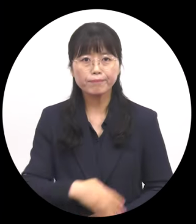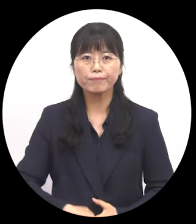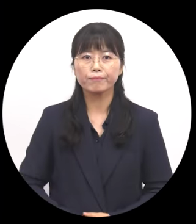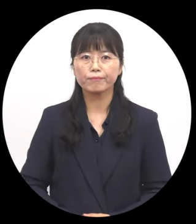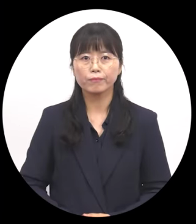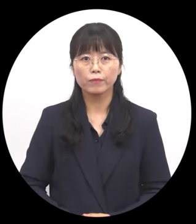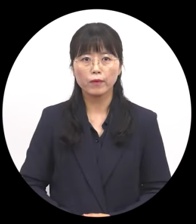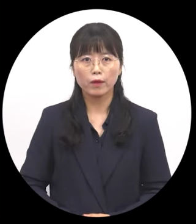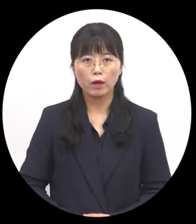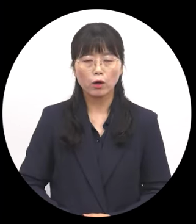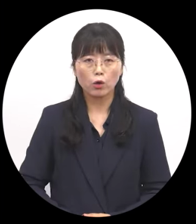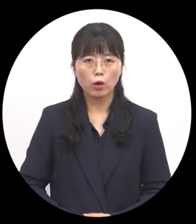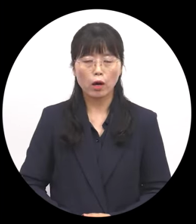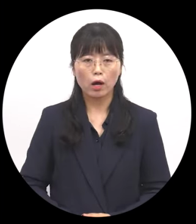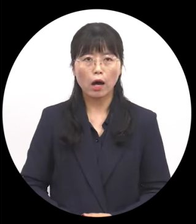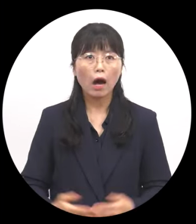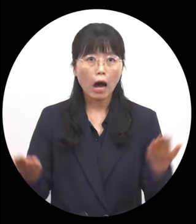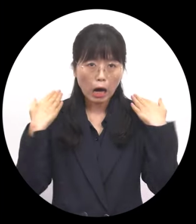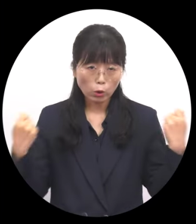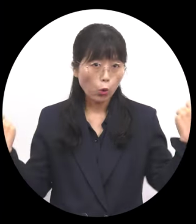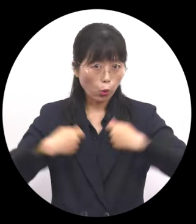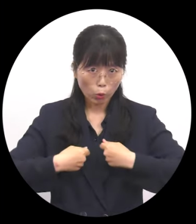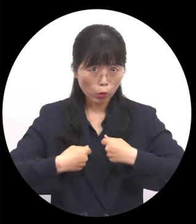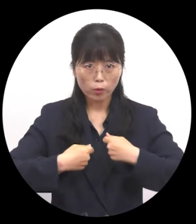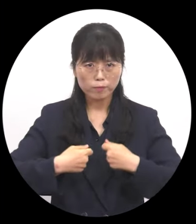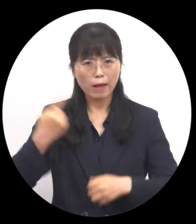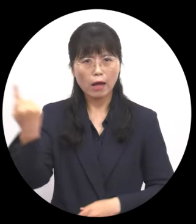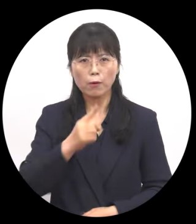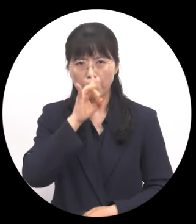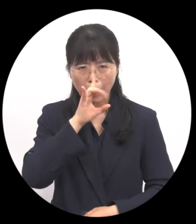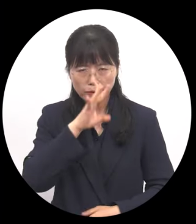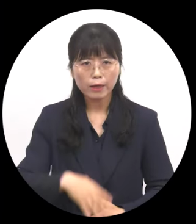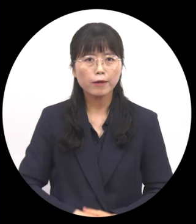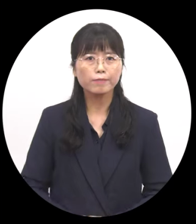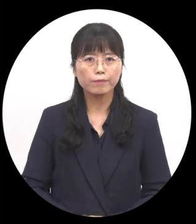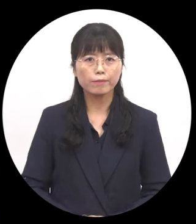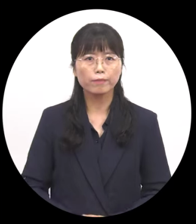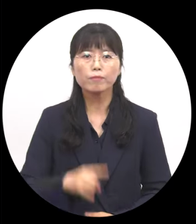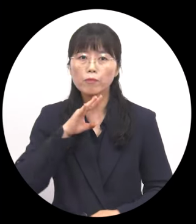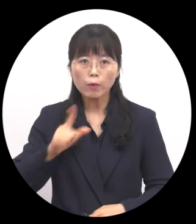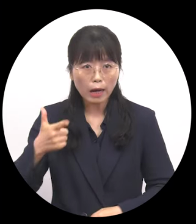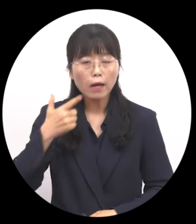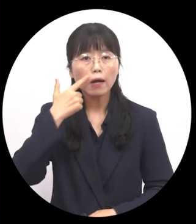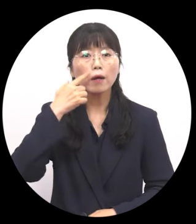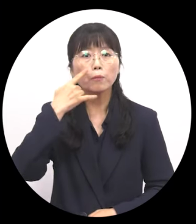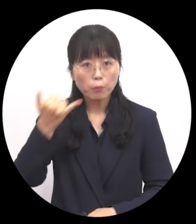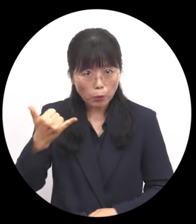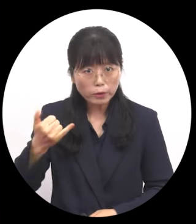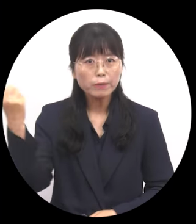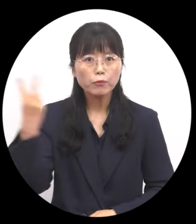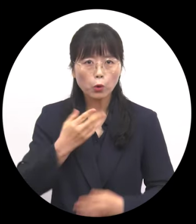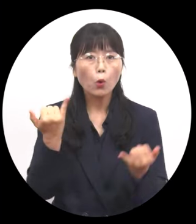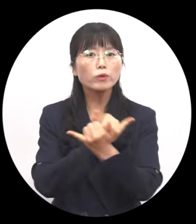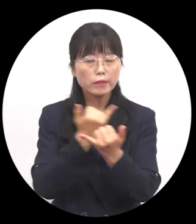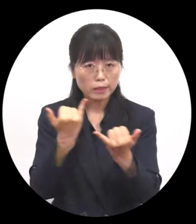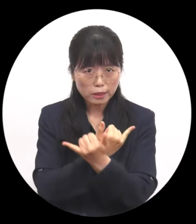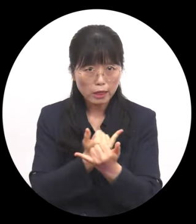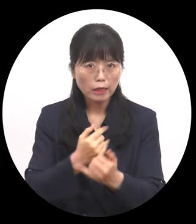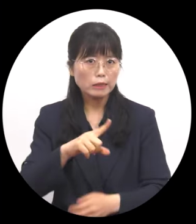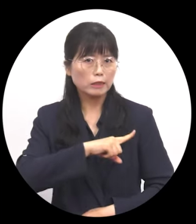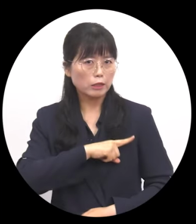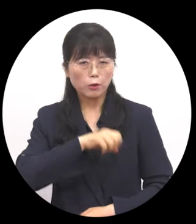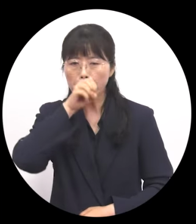그 다음에 교복 당연히 착용하고 오시면 안 되고요. 그것뿐만 아니라 부모님, 그 다음에 친척의